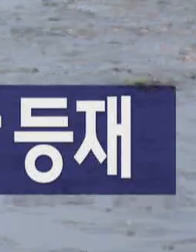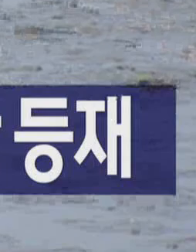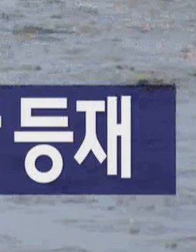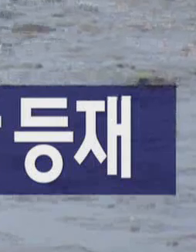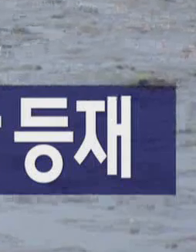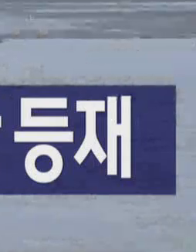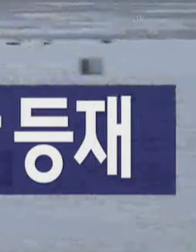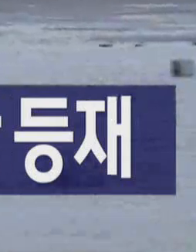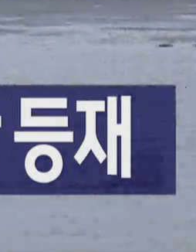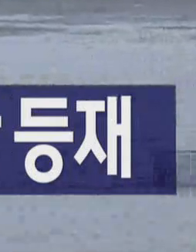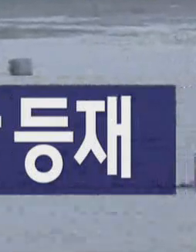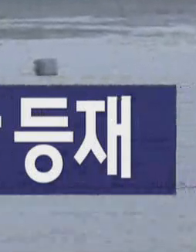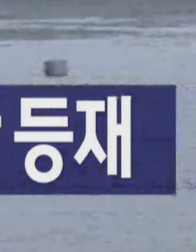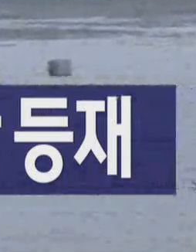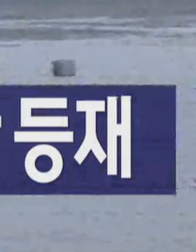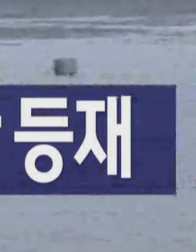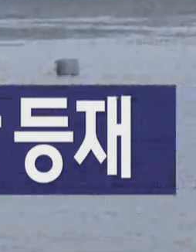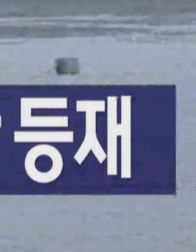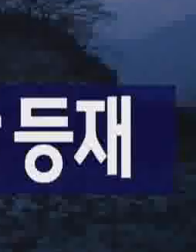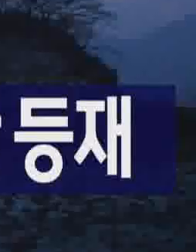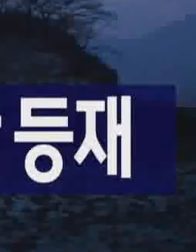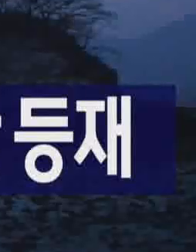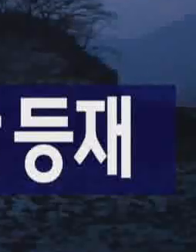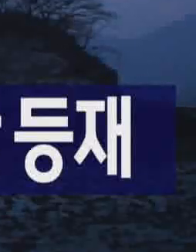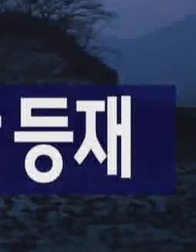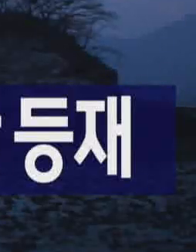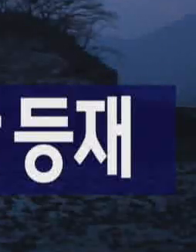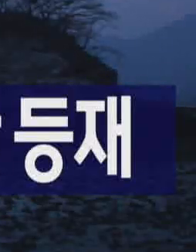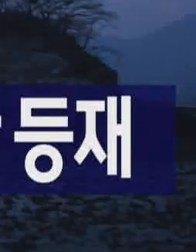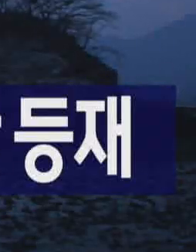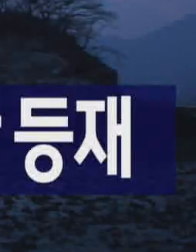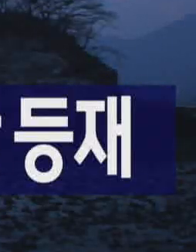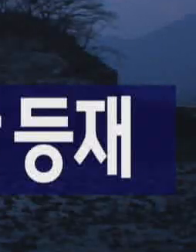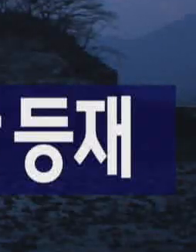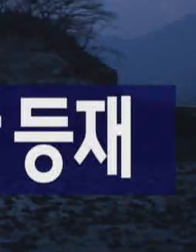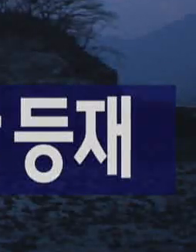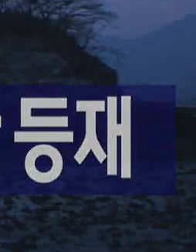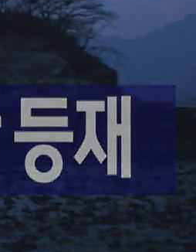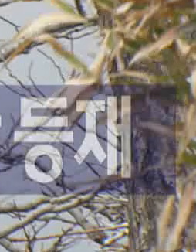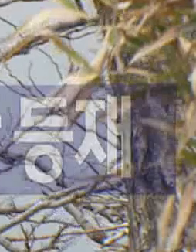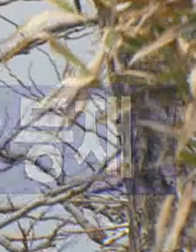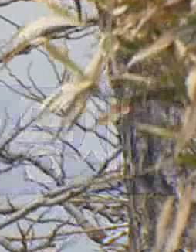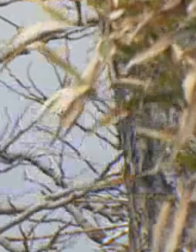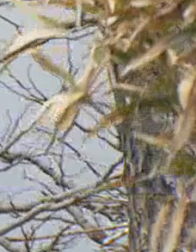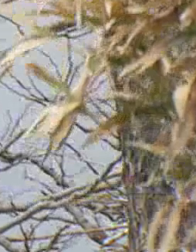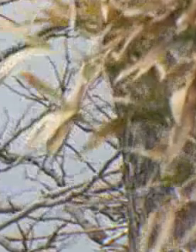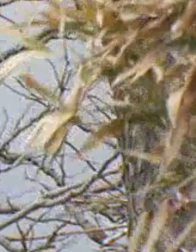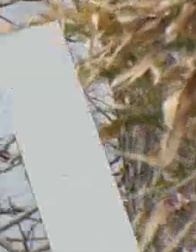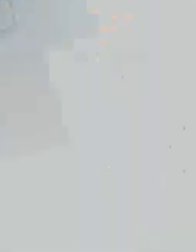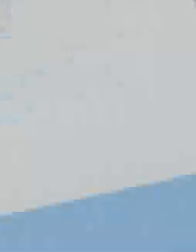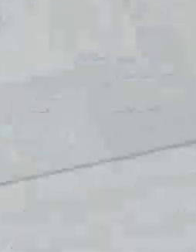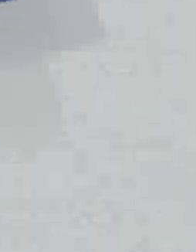등재됐습니다. 우리나라 자연환경이 세계자연유산으로 선정된 건 지난 2007년 이후 두 번째입니다.